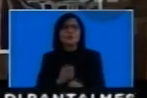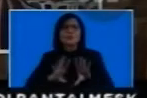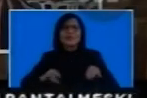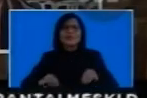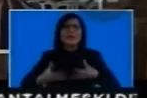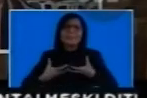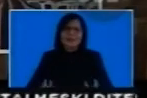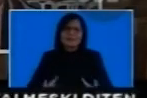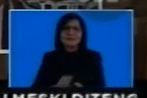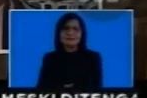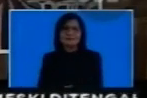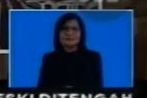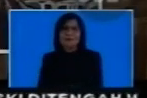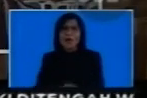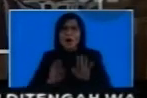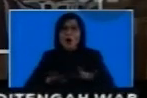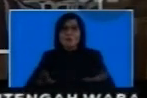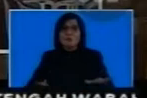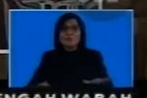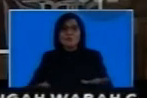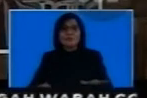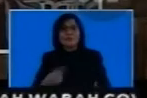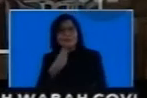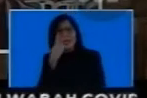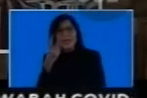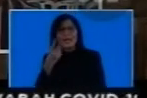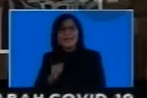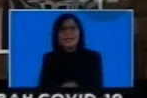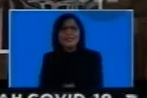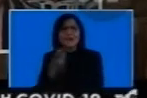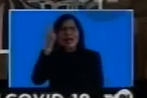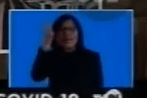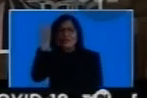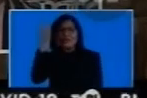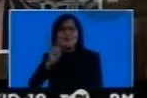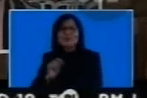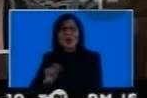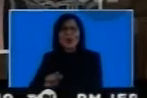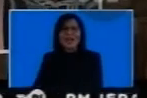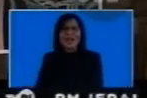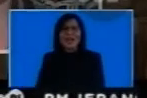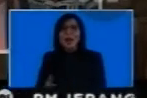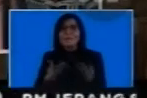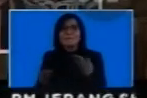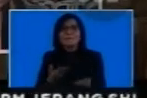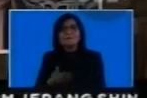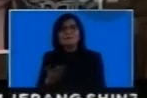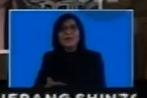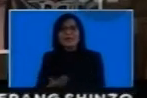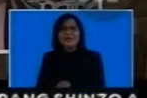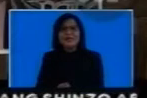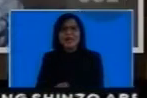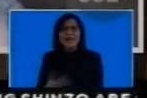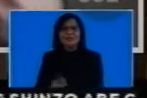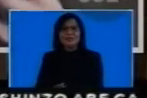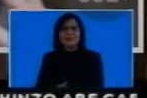murid, pertama kali saya melihat murid-murid ini semuanya pada kangen sekolah, yang biasanya mereka selalu nggak kepengen bolos atau apa,